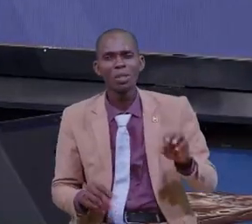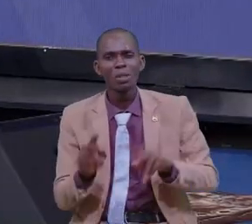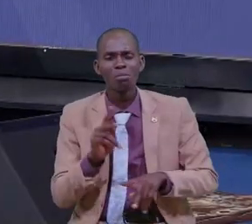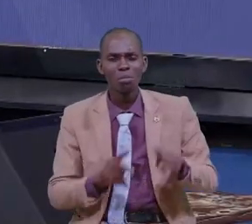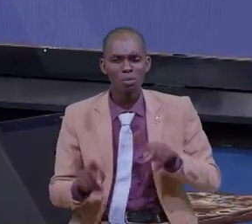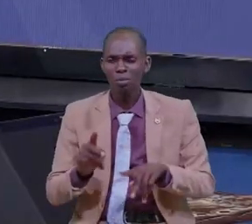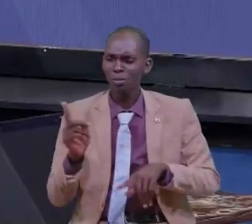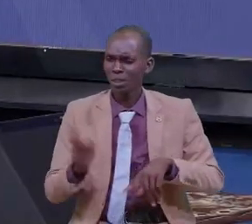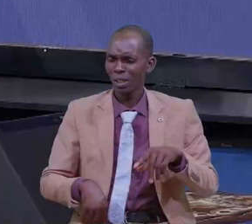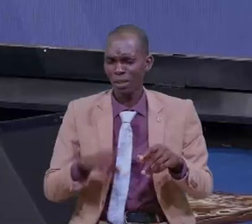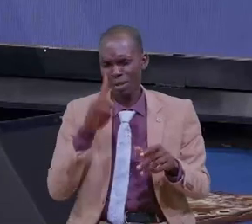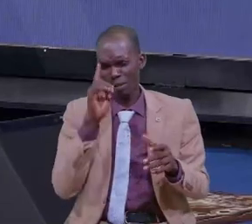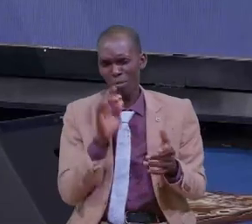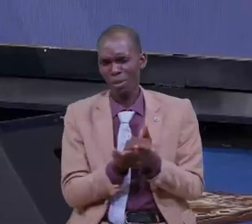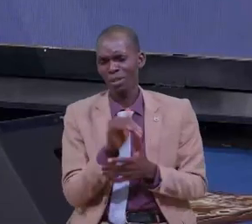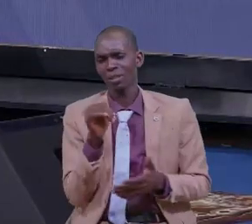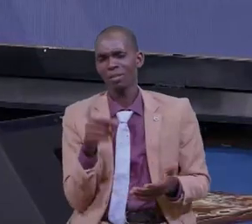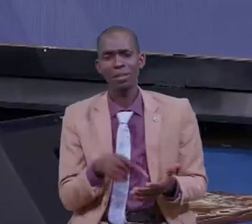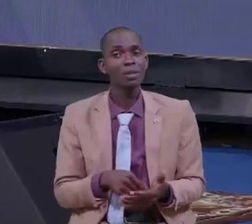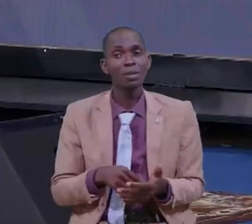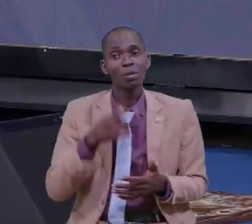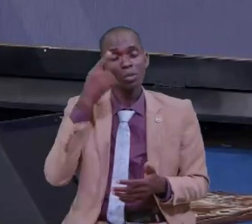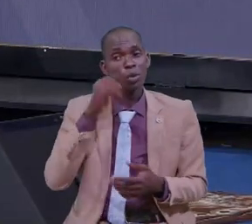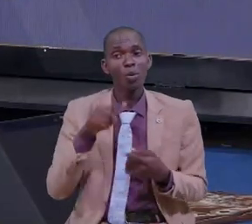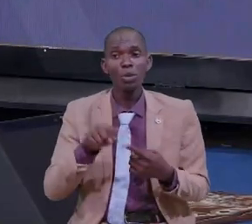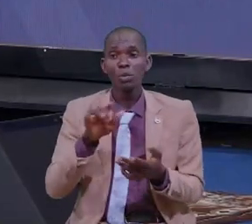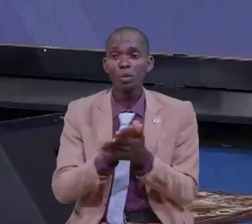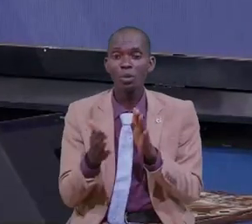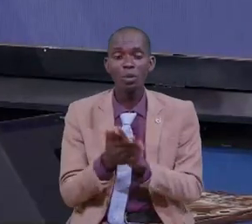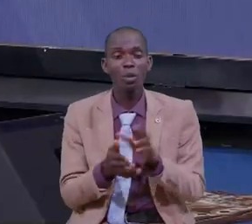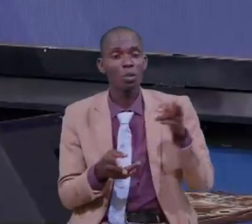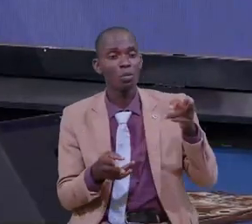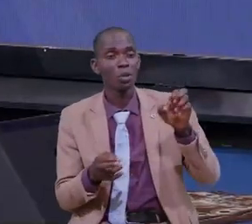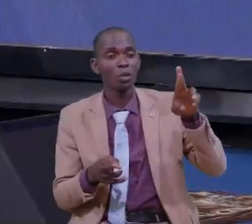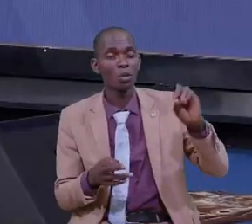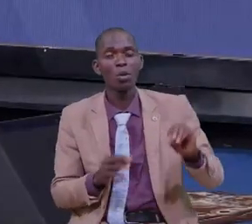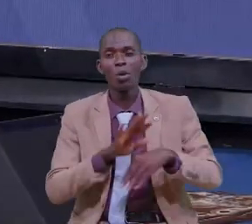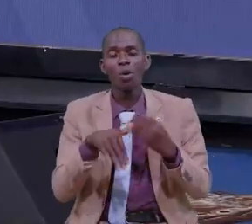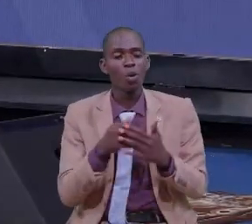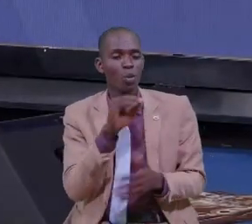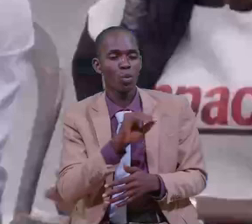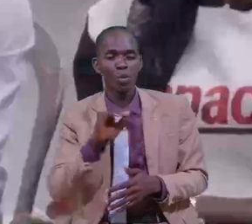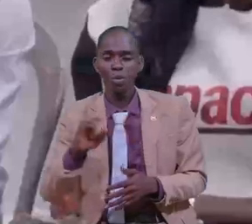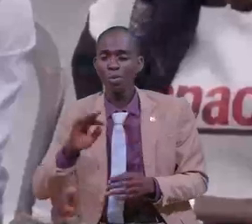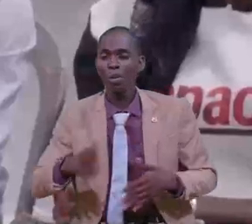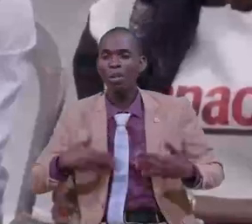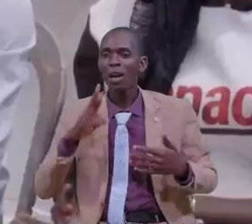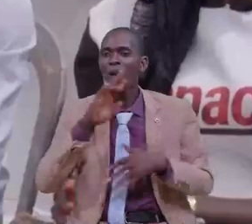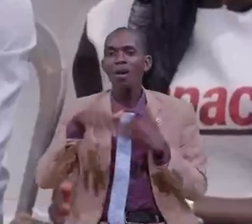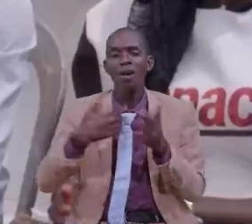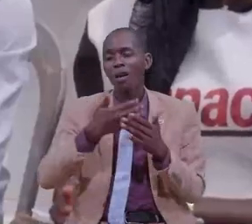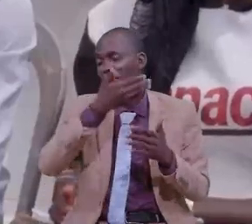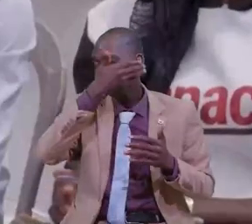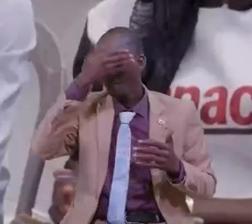20%, les gens n'arrivent pas à croire. Parce que quand vous devenez héros, tous les zéros de votre vie sont